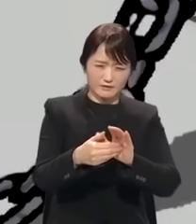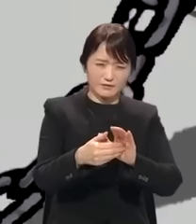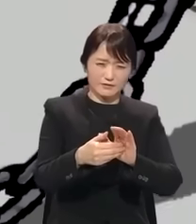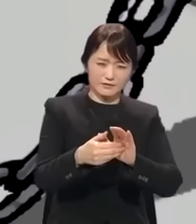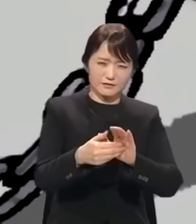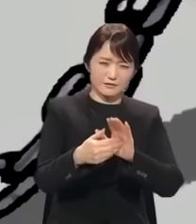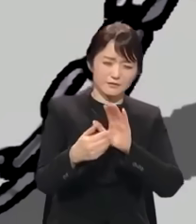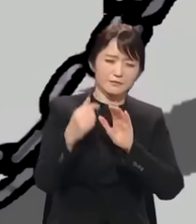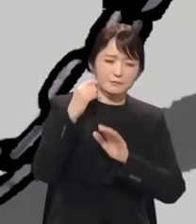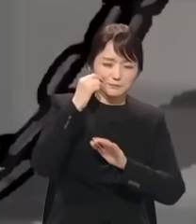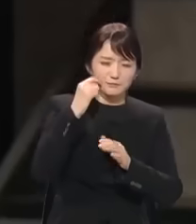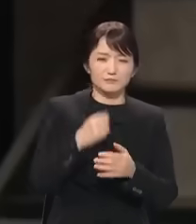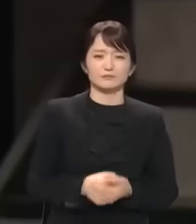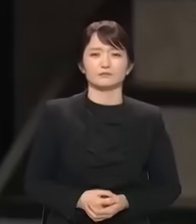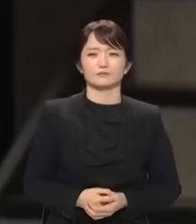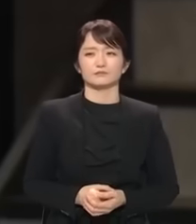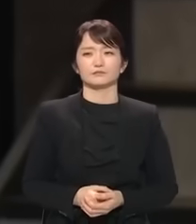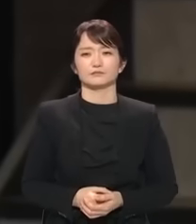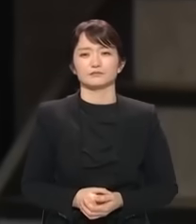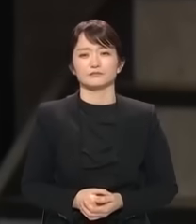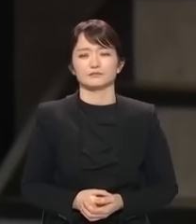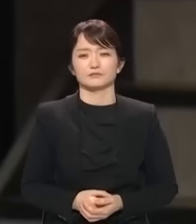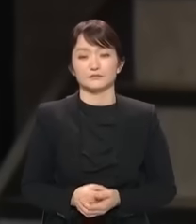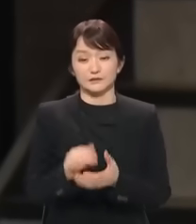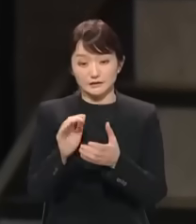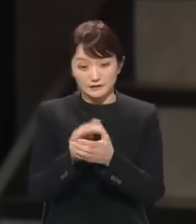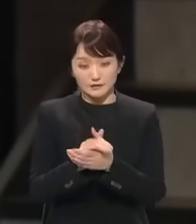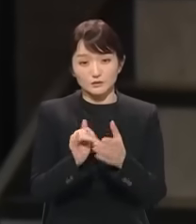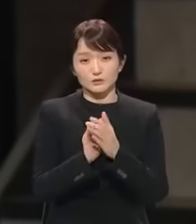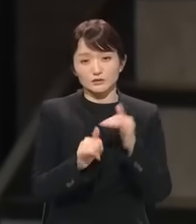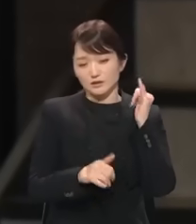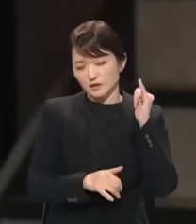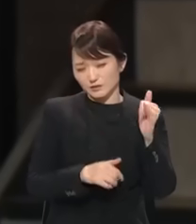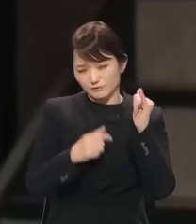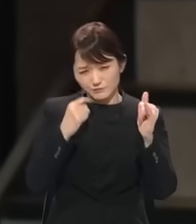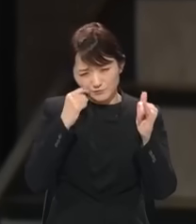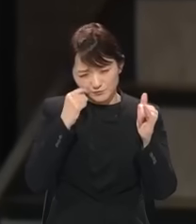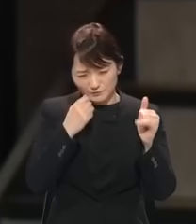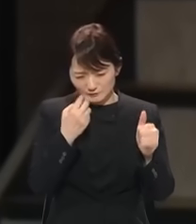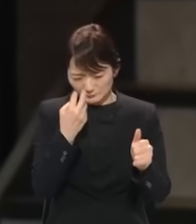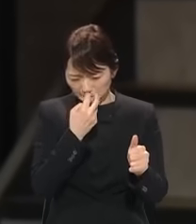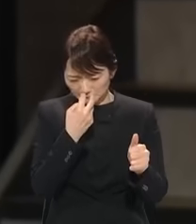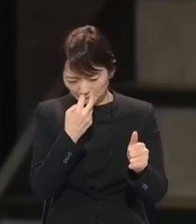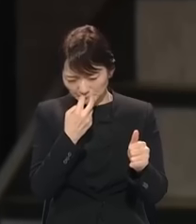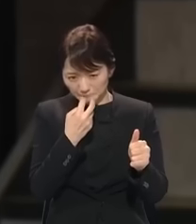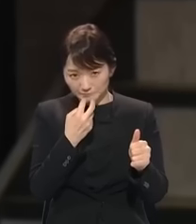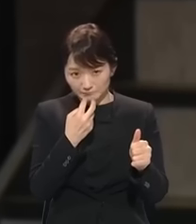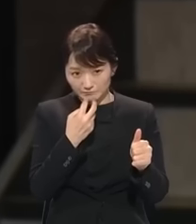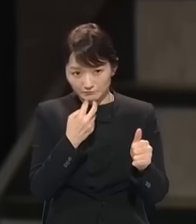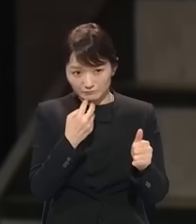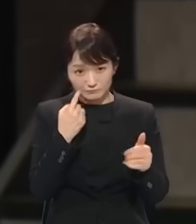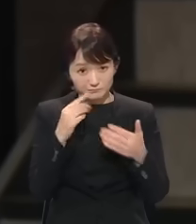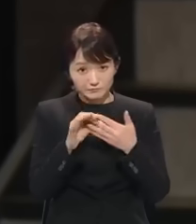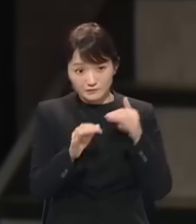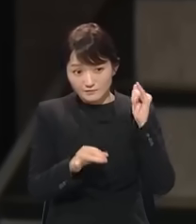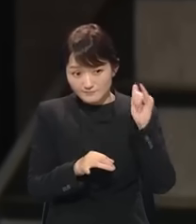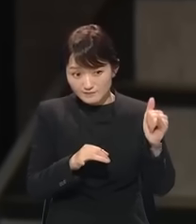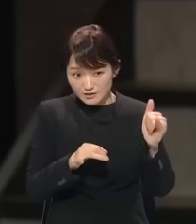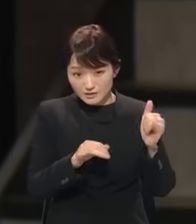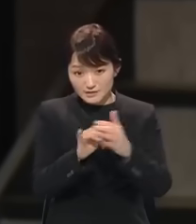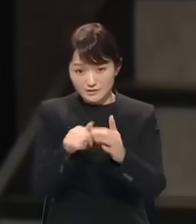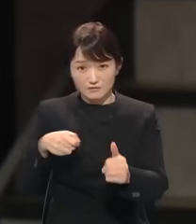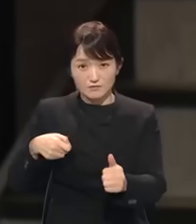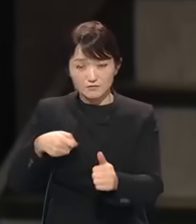친구들이라 그가 이런 사람들에게는 아예 연락을 갖다가 하지 못하도록 감시를 하면서 만약에 연락을 하게 되면 가족까지